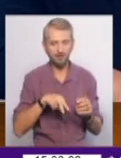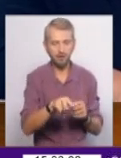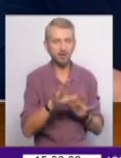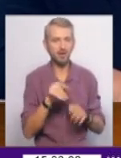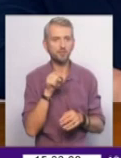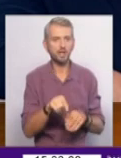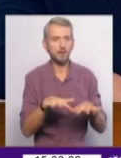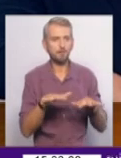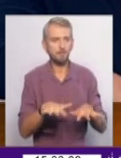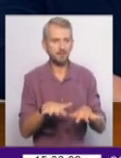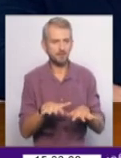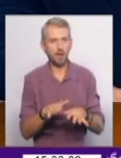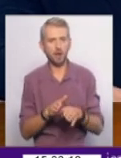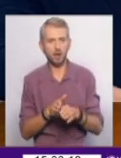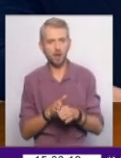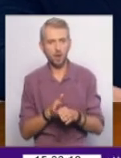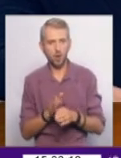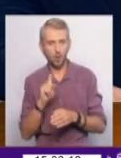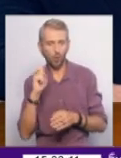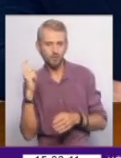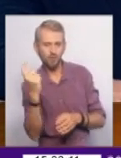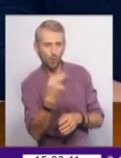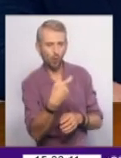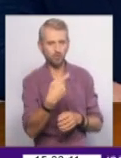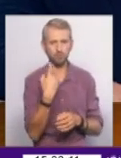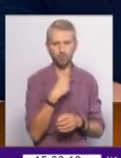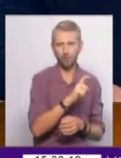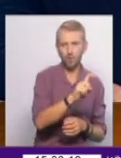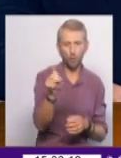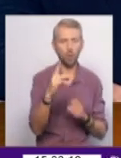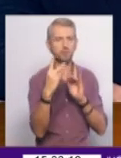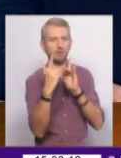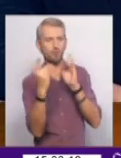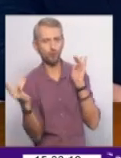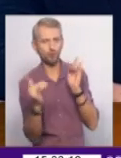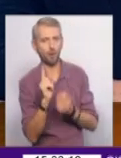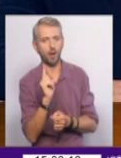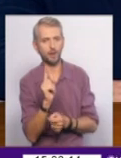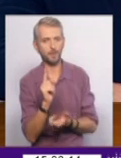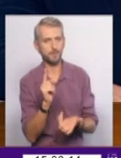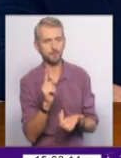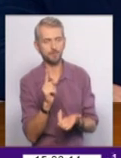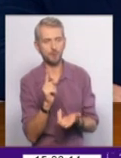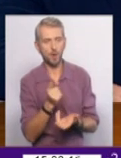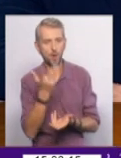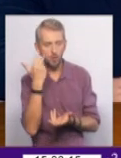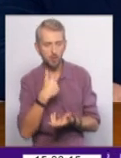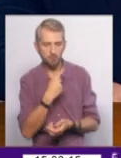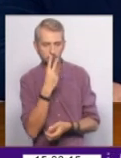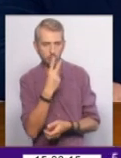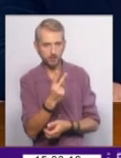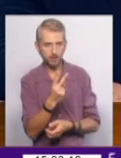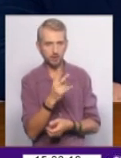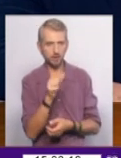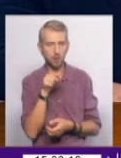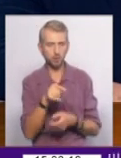тих містах розвороту-повороту, там, де вони є на мосту. Але коли ми подивилися на